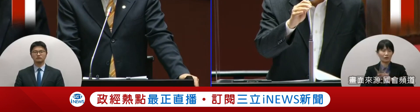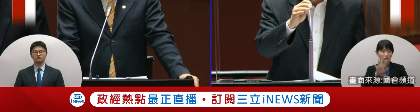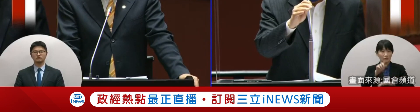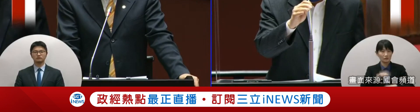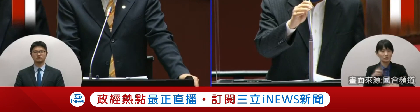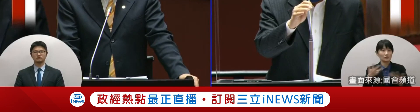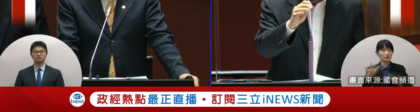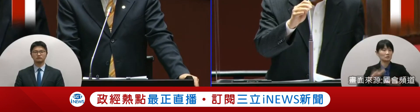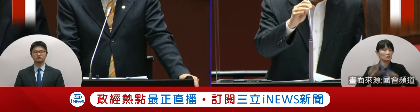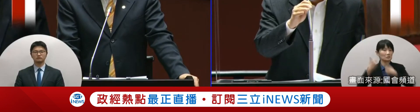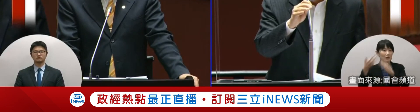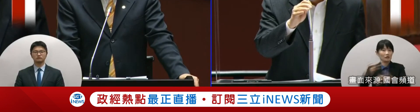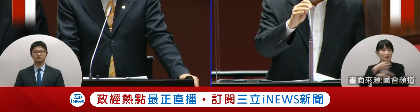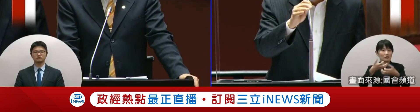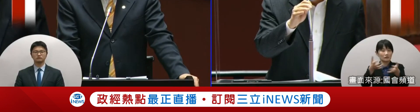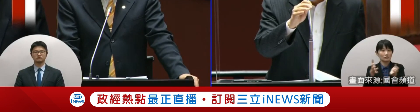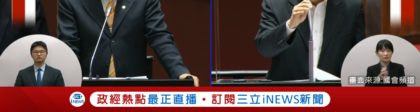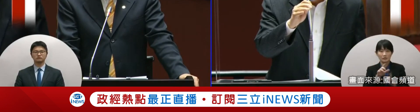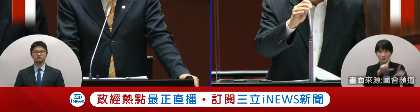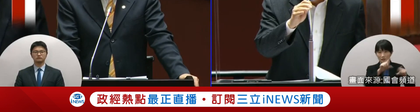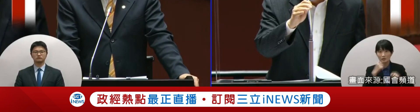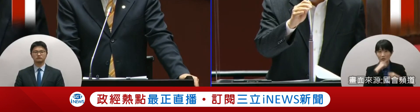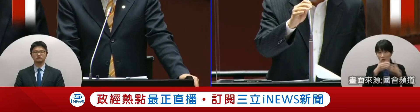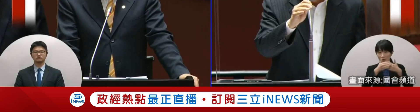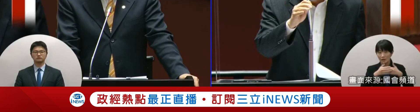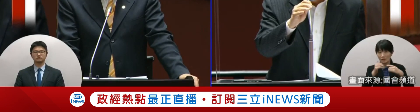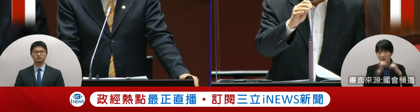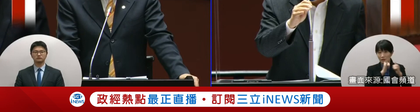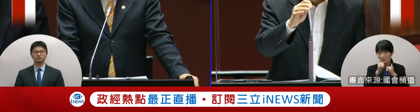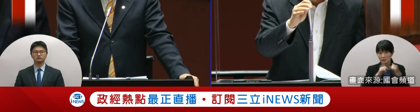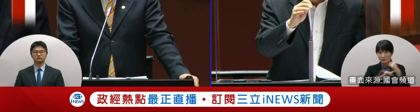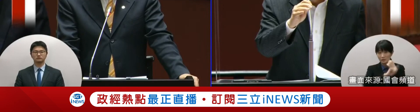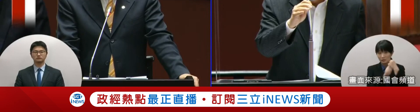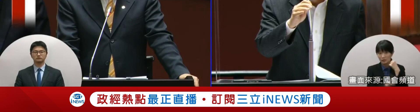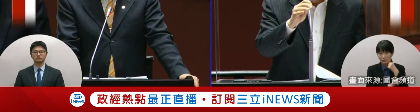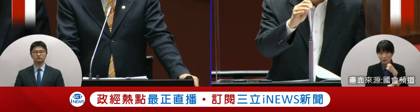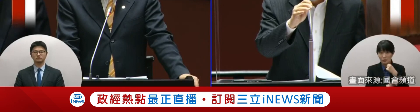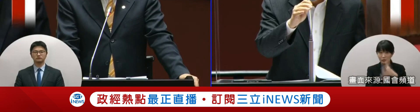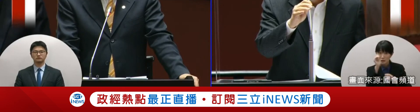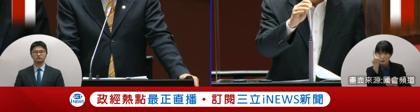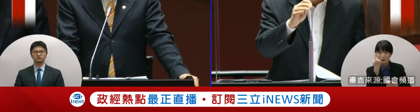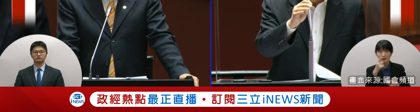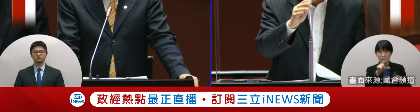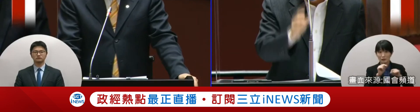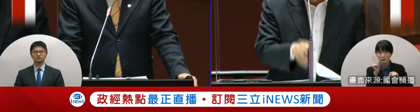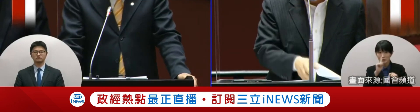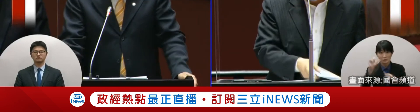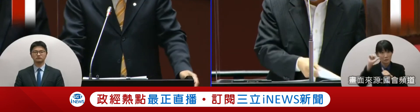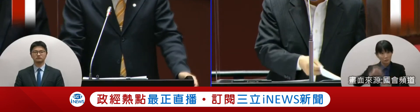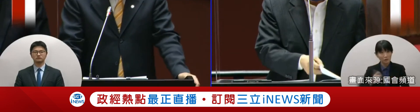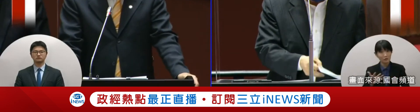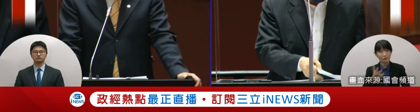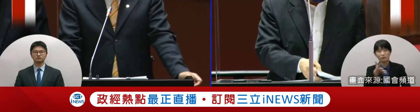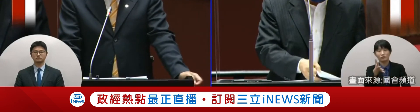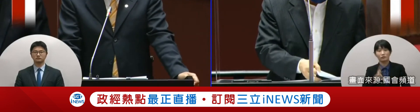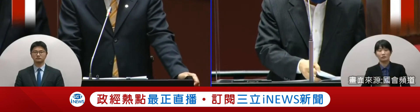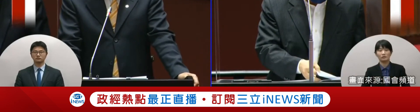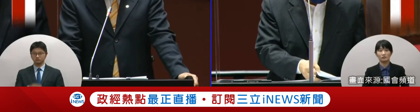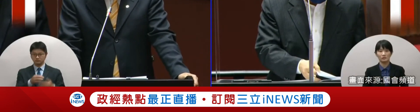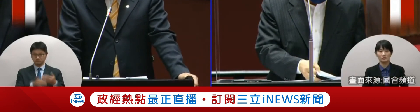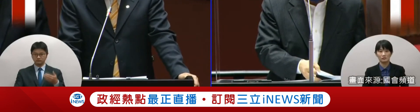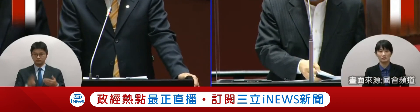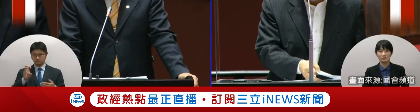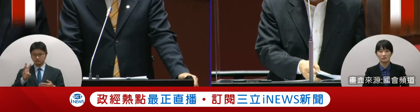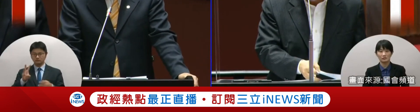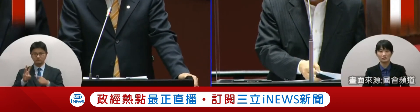部去，你是按照两岸人民关系条例的哪一条来开罚的？可不可以说明一下？ 应该是33(2)